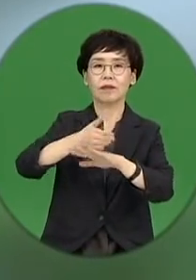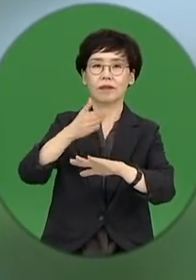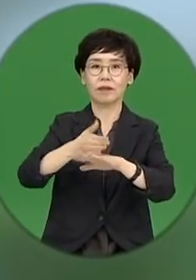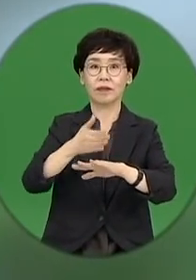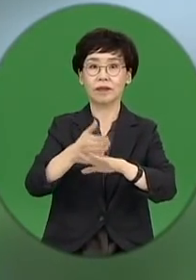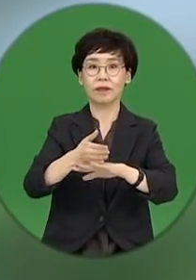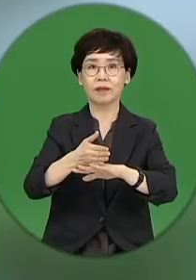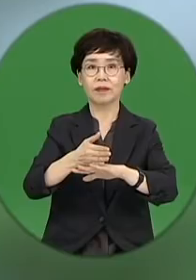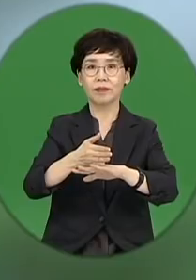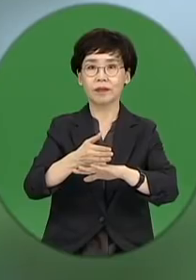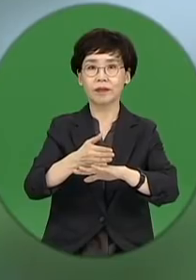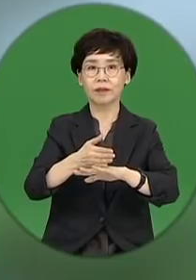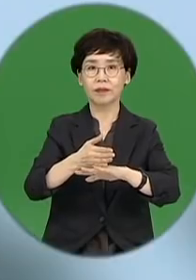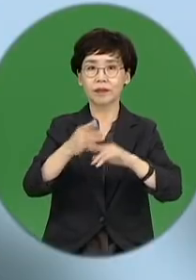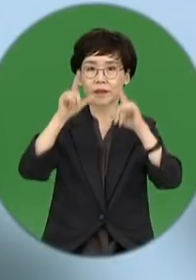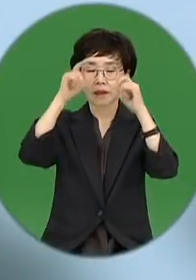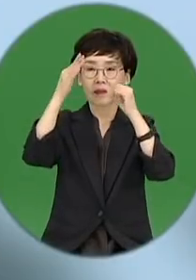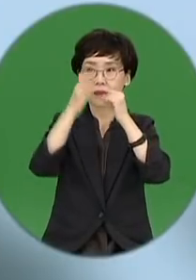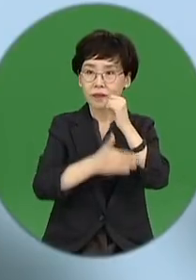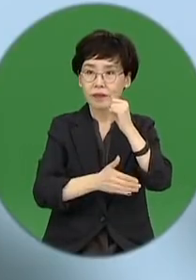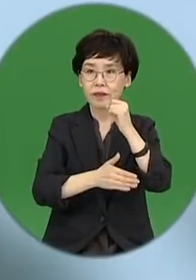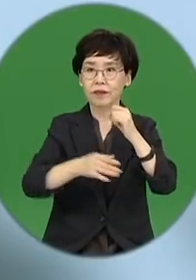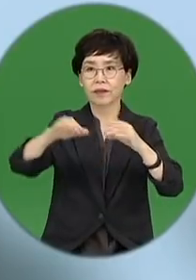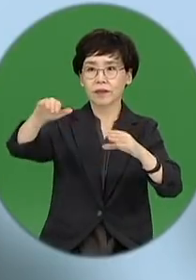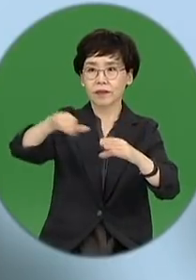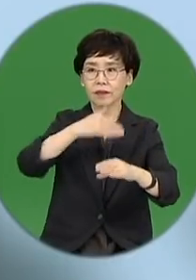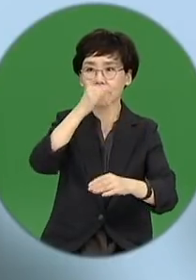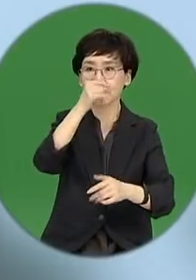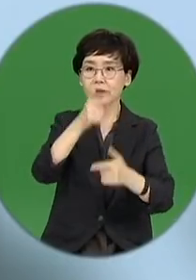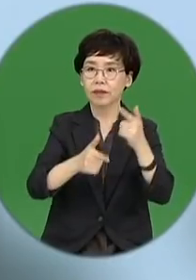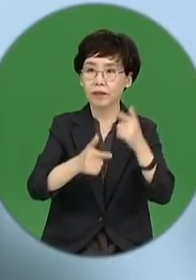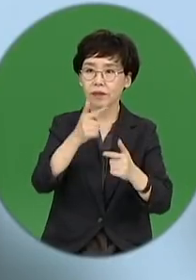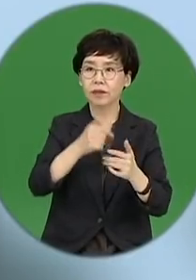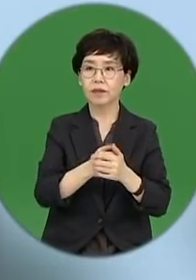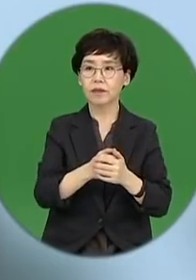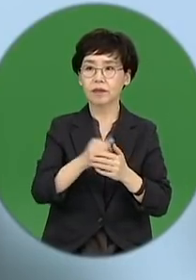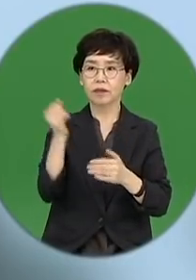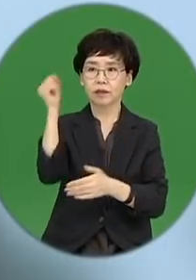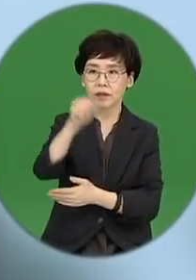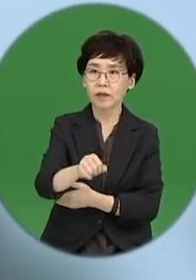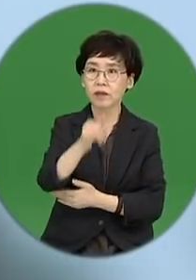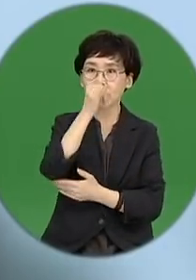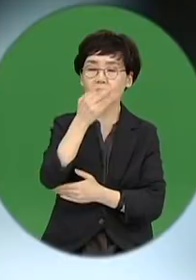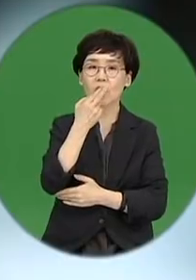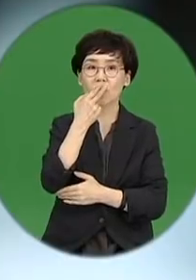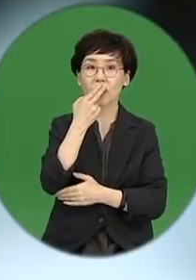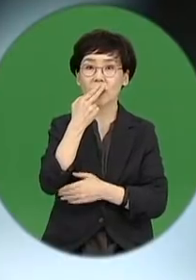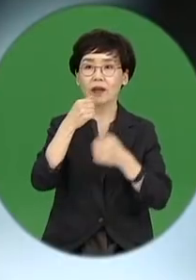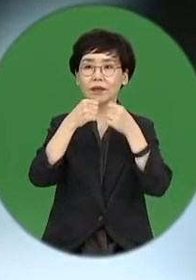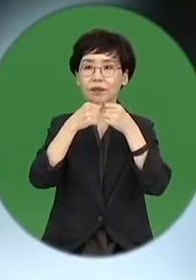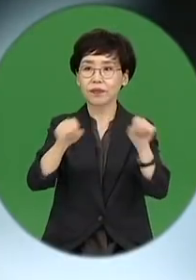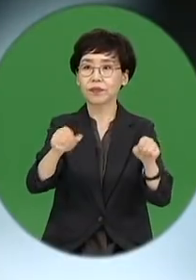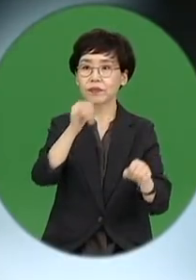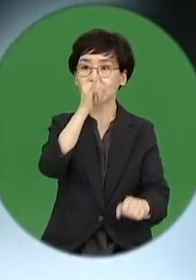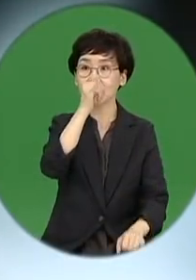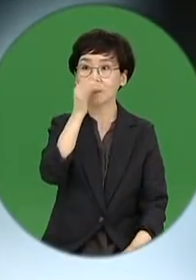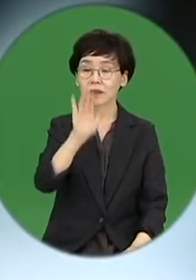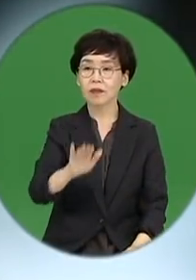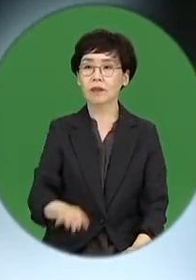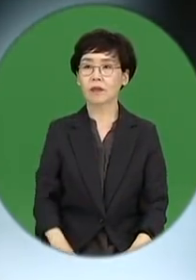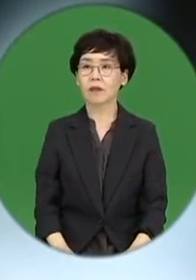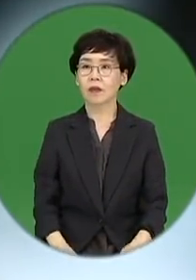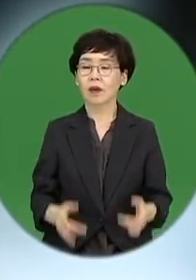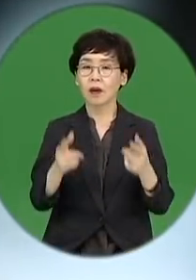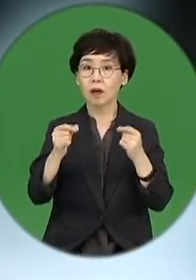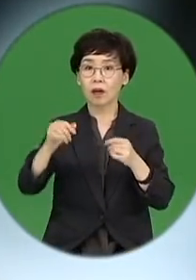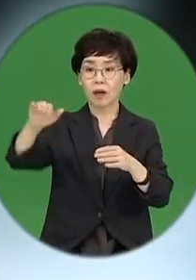말씀 드리겠습니다. 지금 사진도 역시 들어와 있고 나무가 쓰러져 있고 유리창이 다 깨지는 모습, 깨진 모습이 들어와 있는데요. 이현 기자, 이렇게